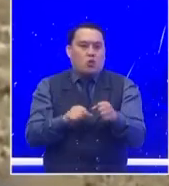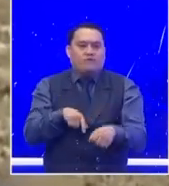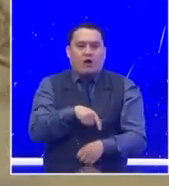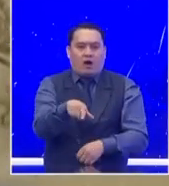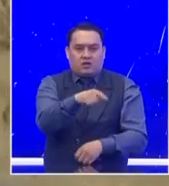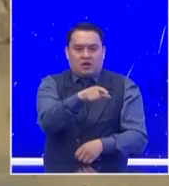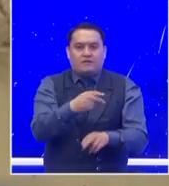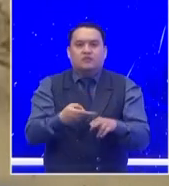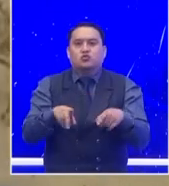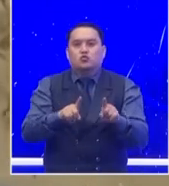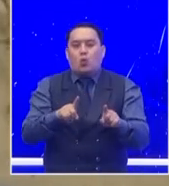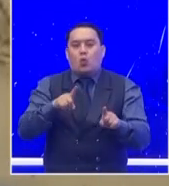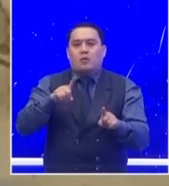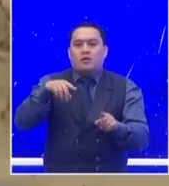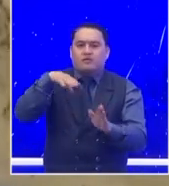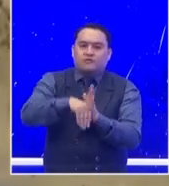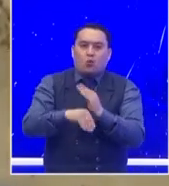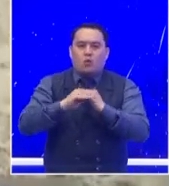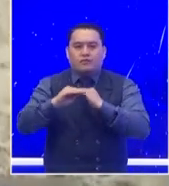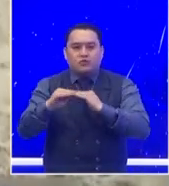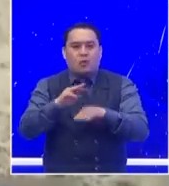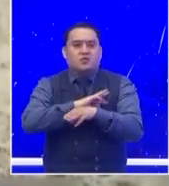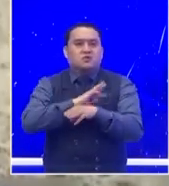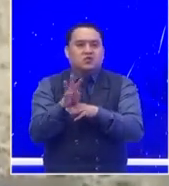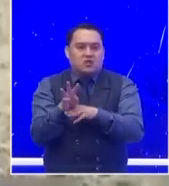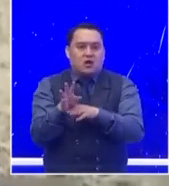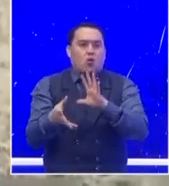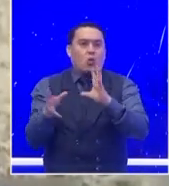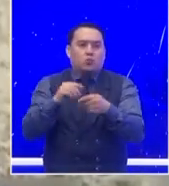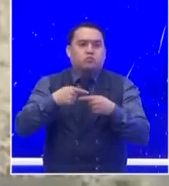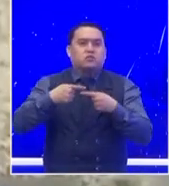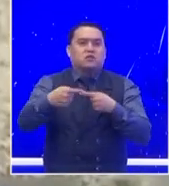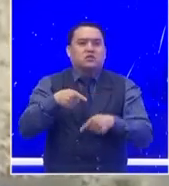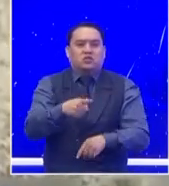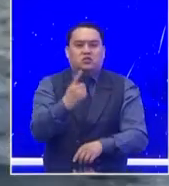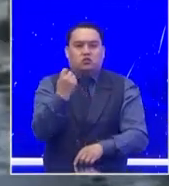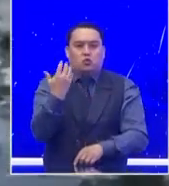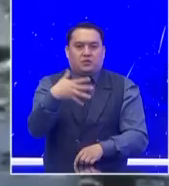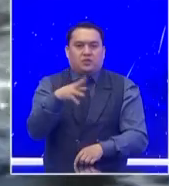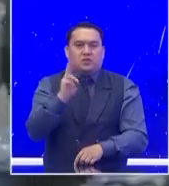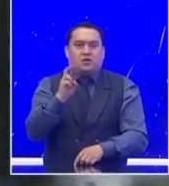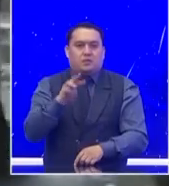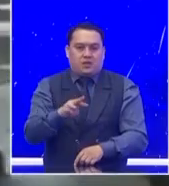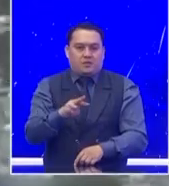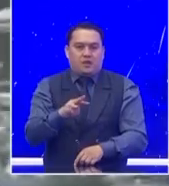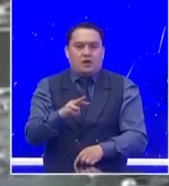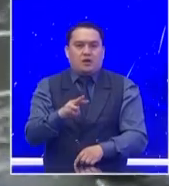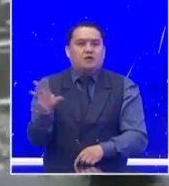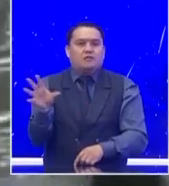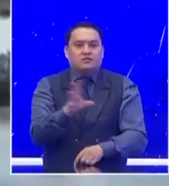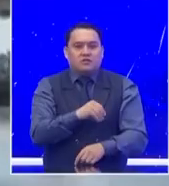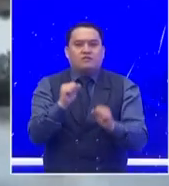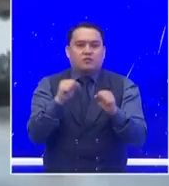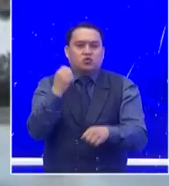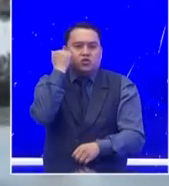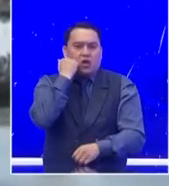каналов, предназначенных для оводнения пастбищ и сельхозугодий. Их общая протяженность – 1152 километра. Однако все они